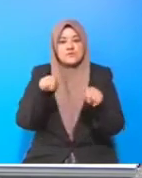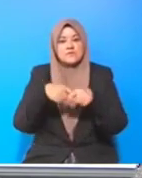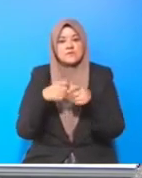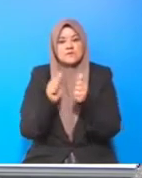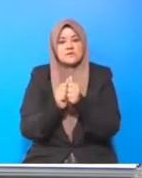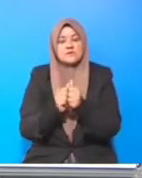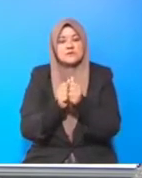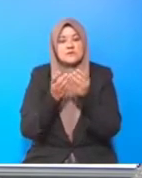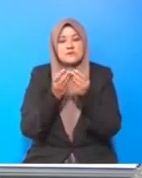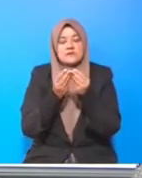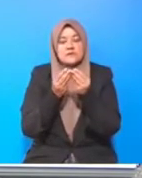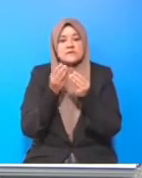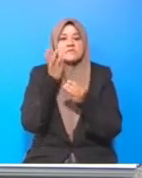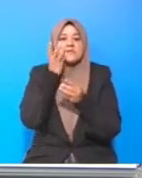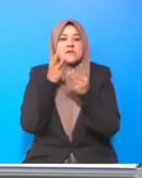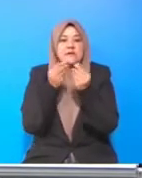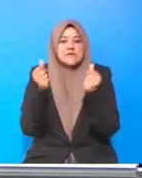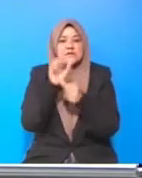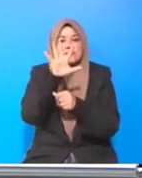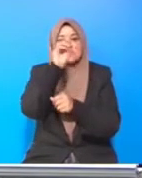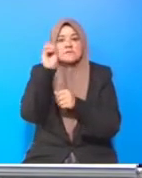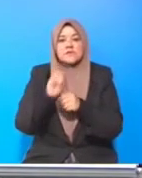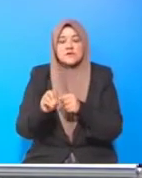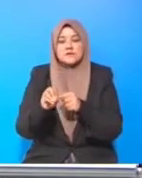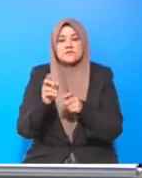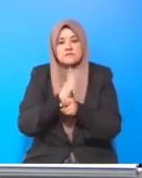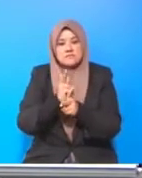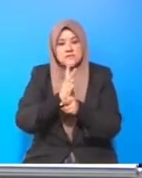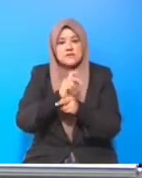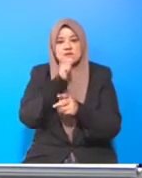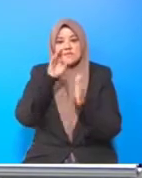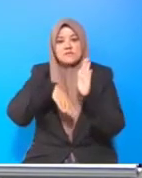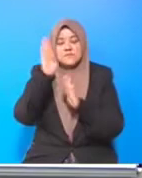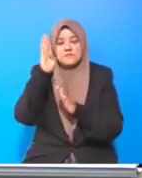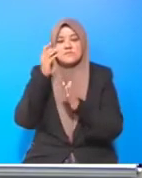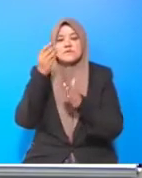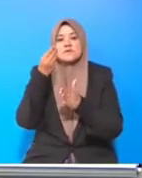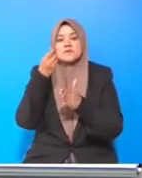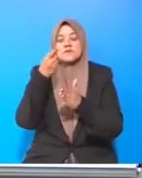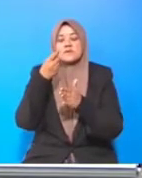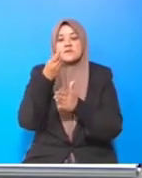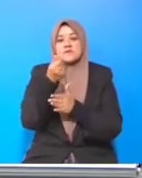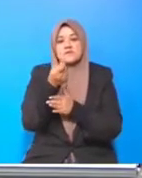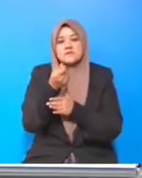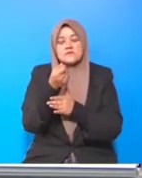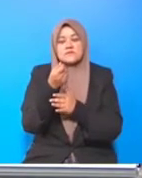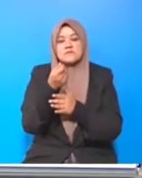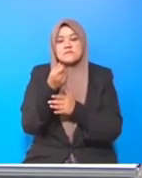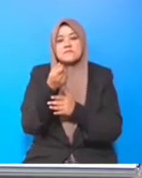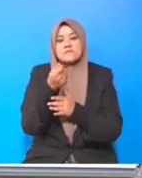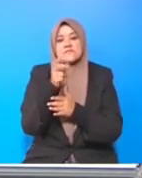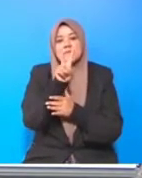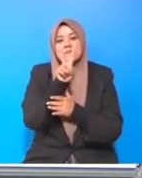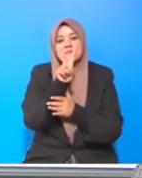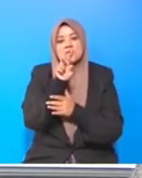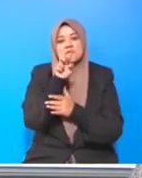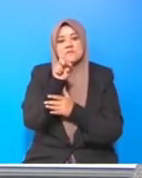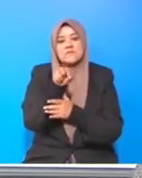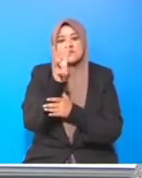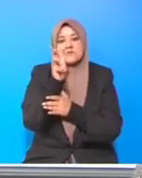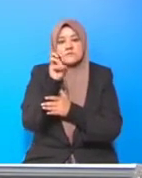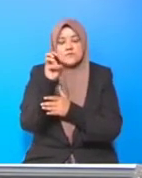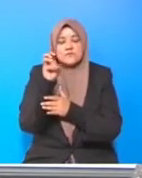dengan kandungan hancur 500 dikawal tidak melebihi rm2 ring g60 rm2